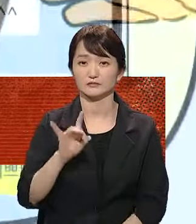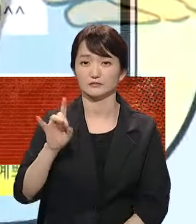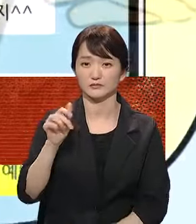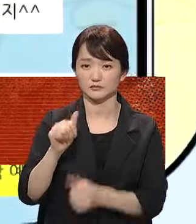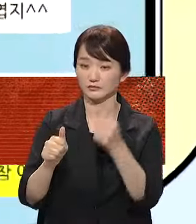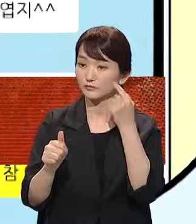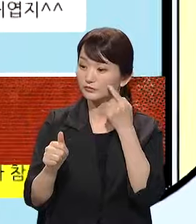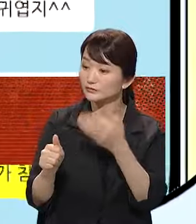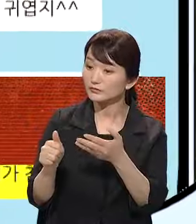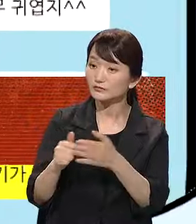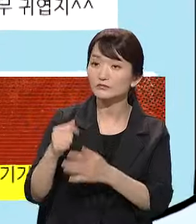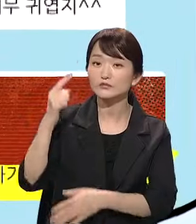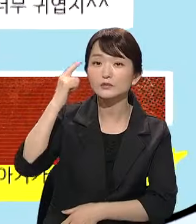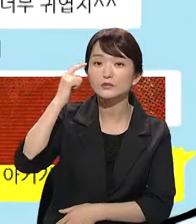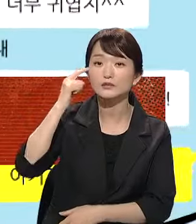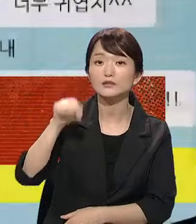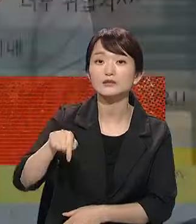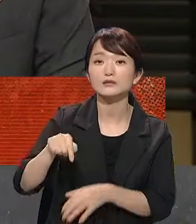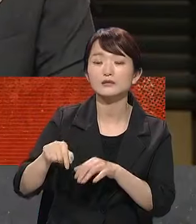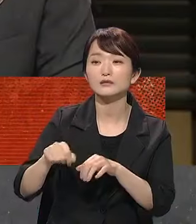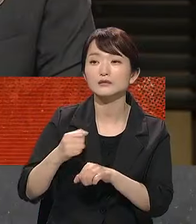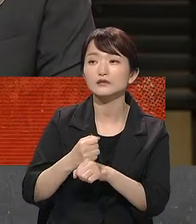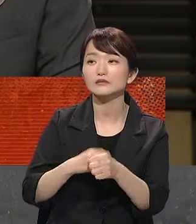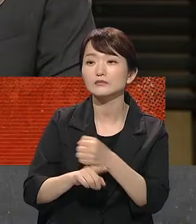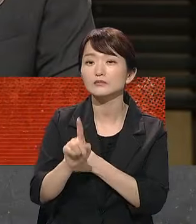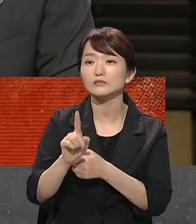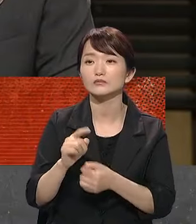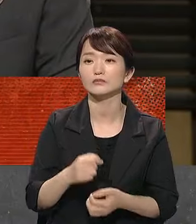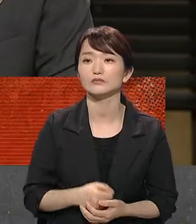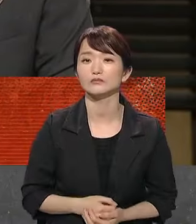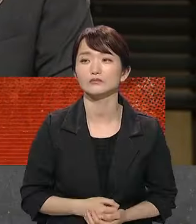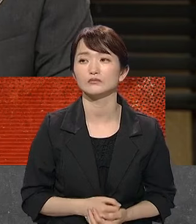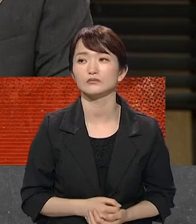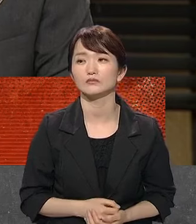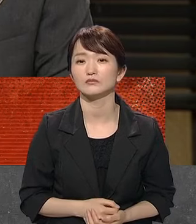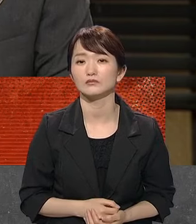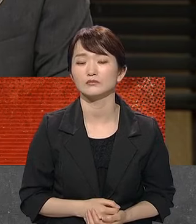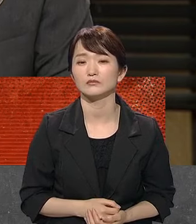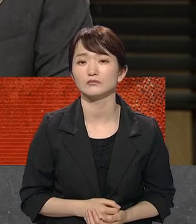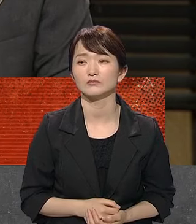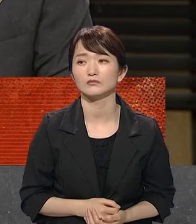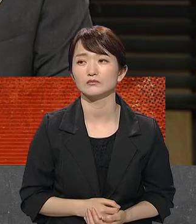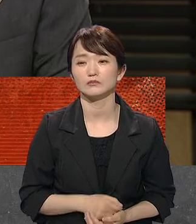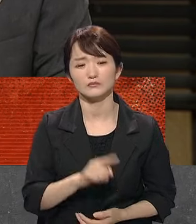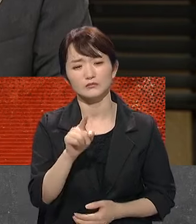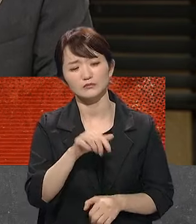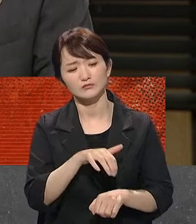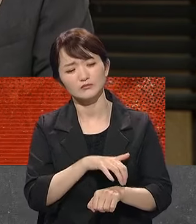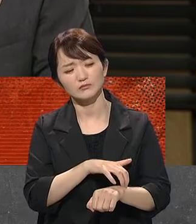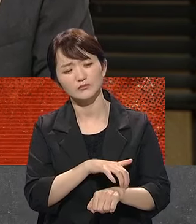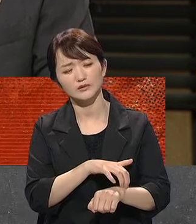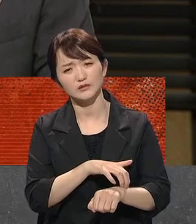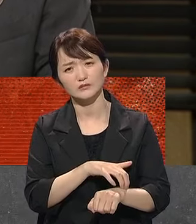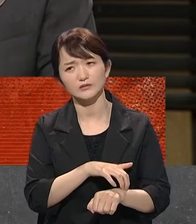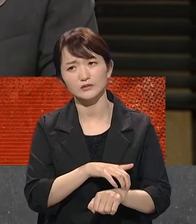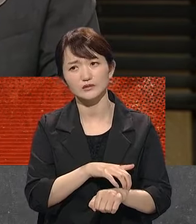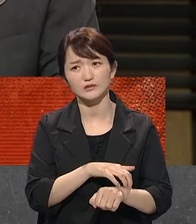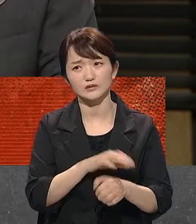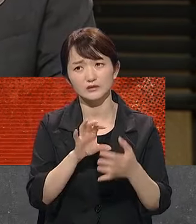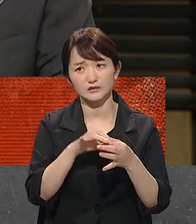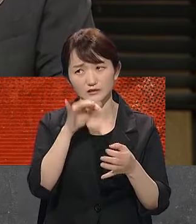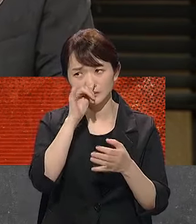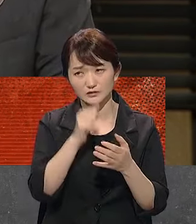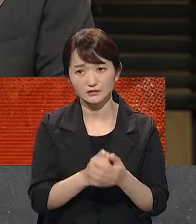싶은 거 도대체 왜 저런 걸까요 아 그니까 그게 뭔가 뭐 불편한 관계 있을 수도 있고요 진짜 세연이